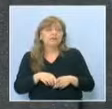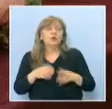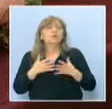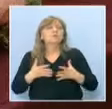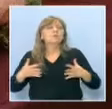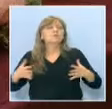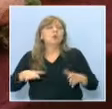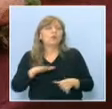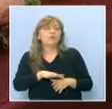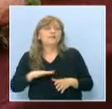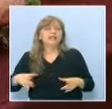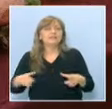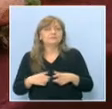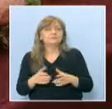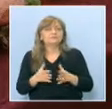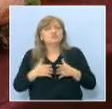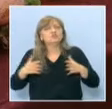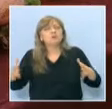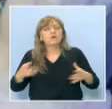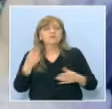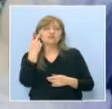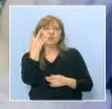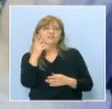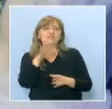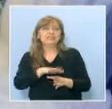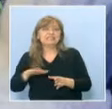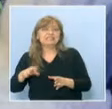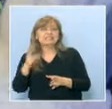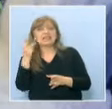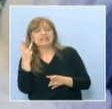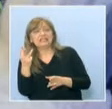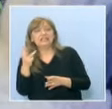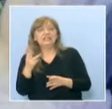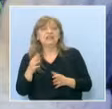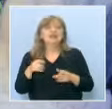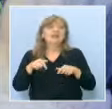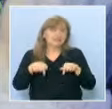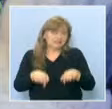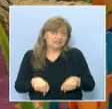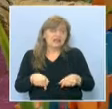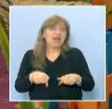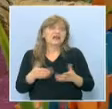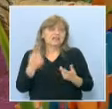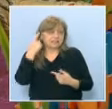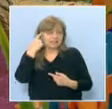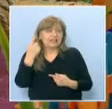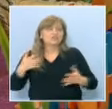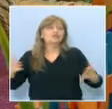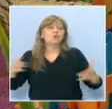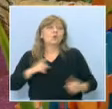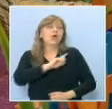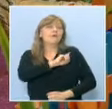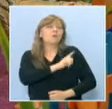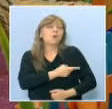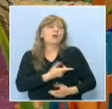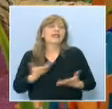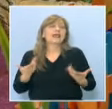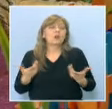многодетни семейства, да речем, с повече от две деца, три, което към днешна дата е геройство наистина за родителите. Абсолютно,